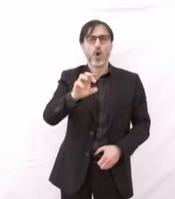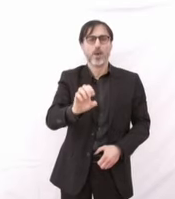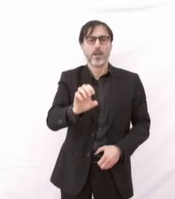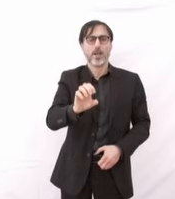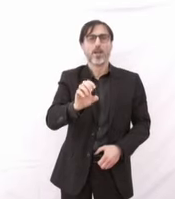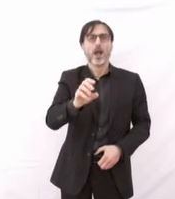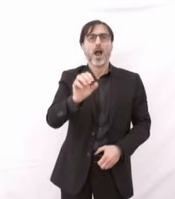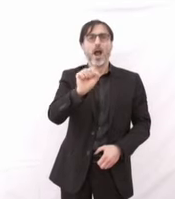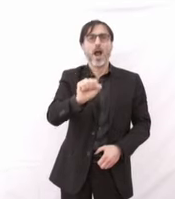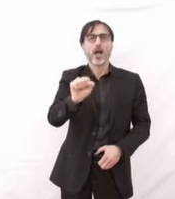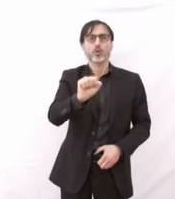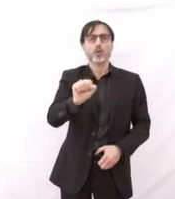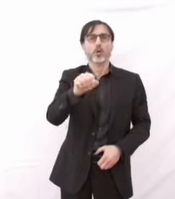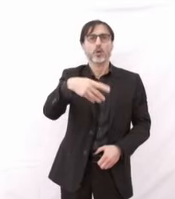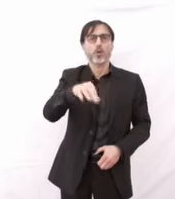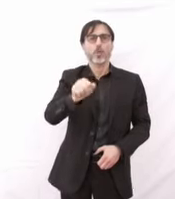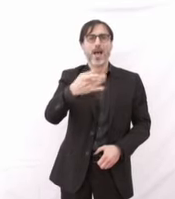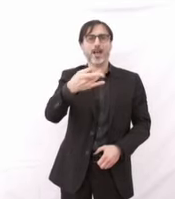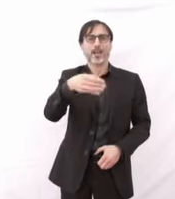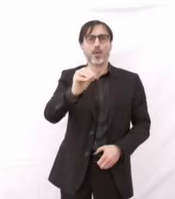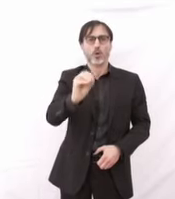Antonino Marino,